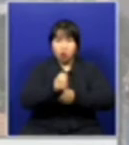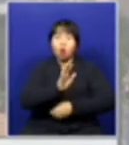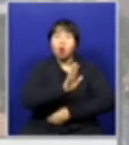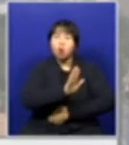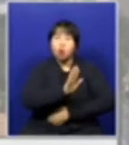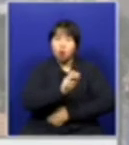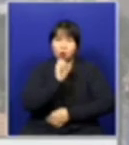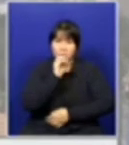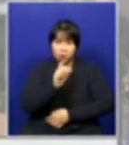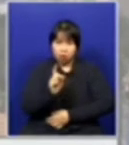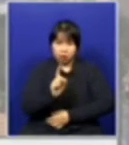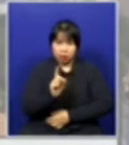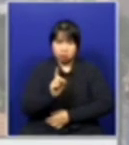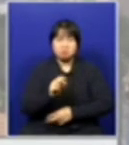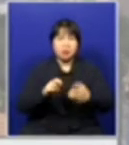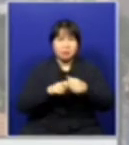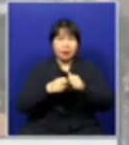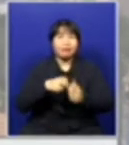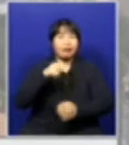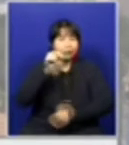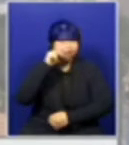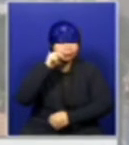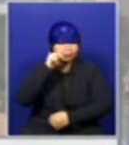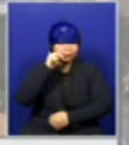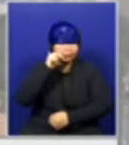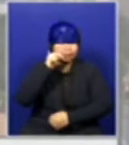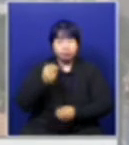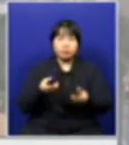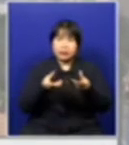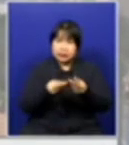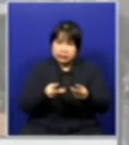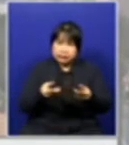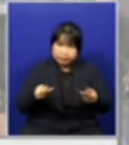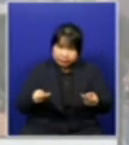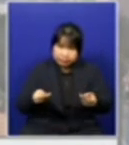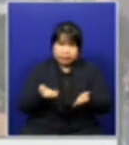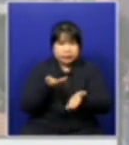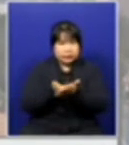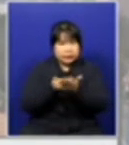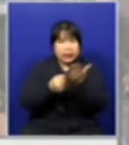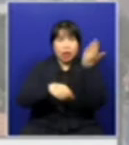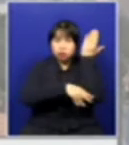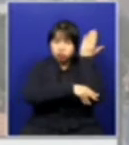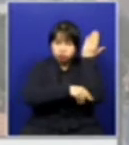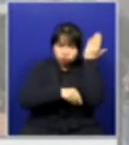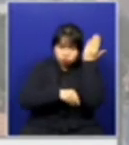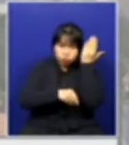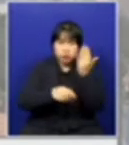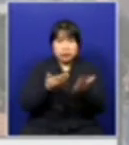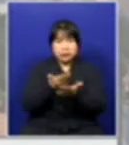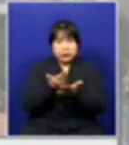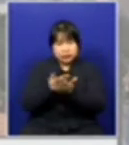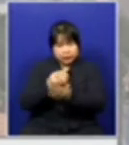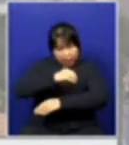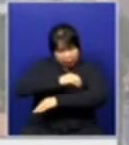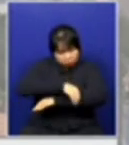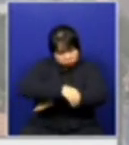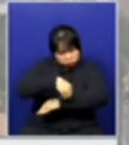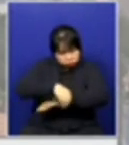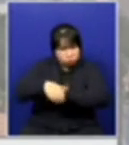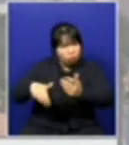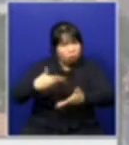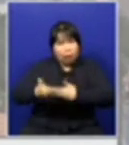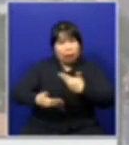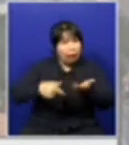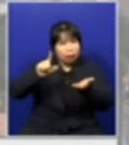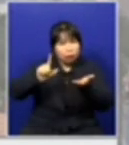คือปัญหาเรื่องน้ำปัญหาเรื่องดินปัญหาราคาปุ๋ยปัญหาราคาพืชผลเกษตรตกต่ำแ